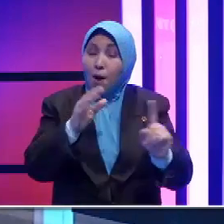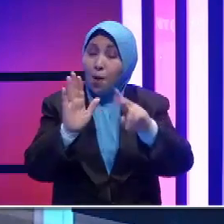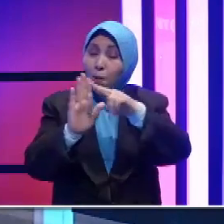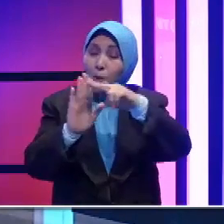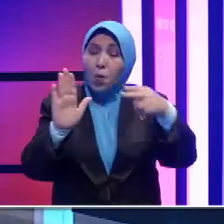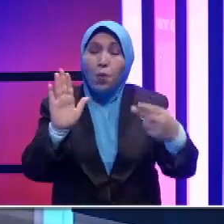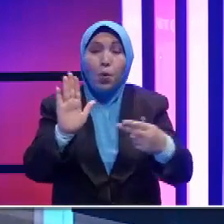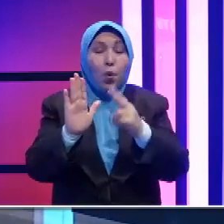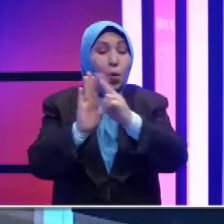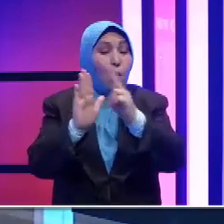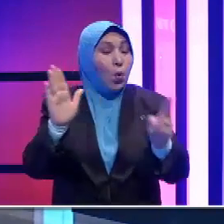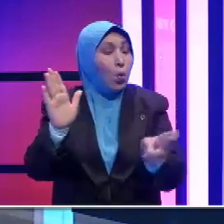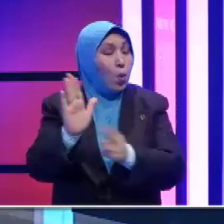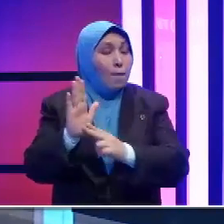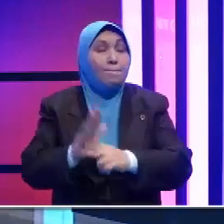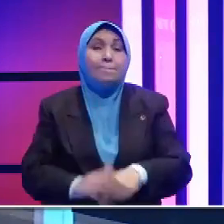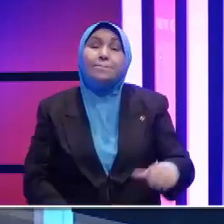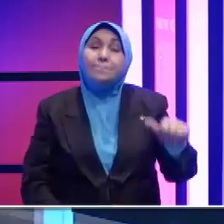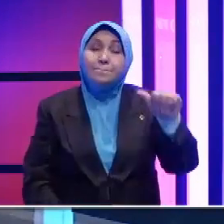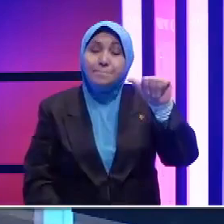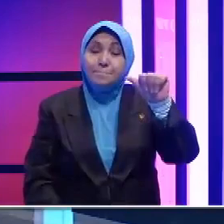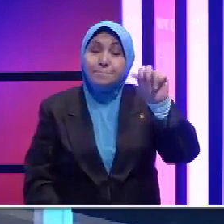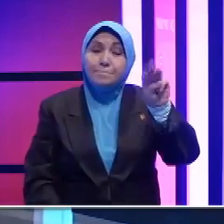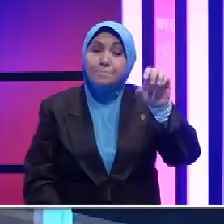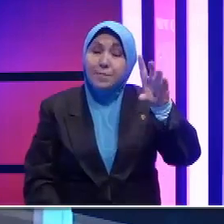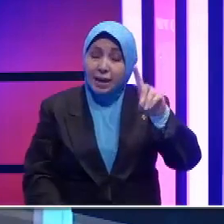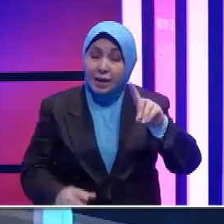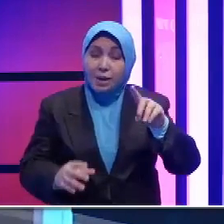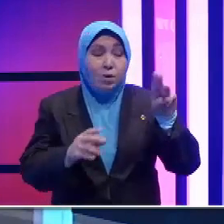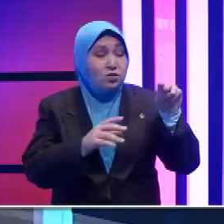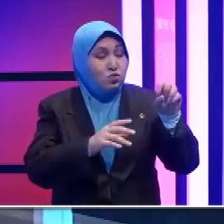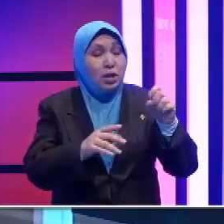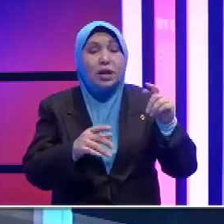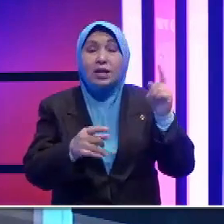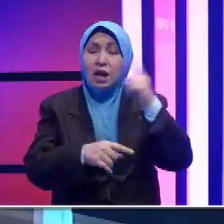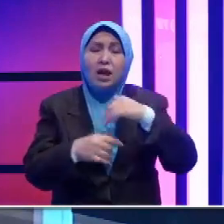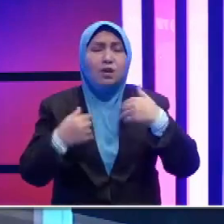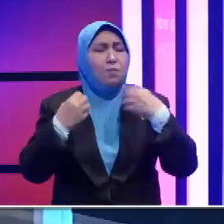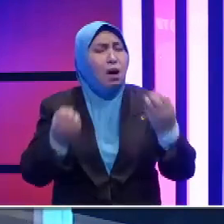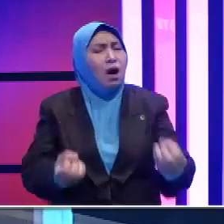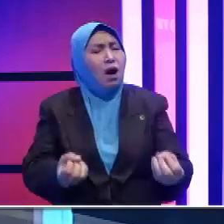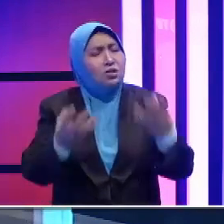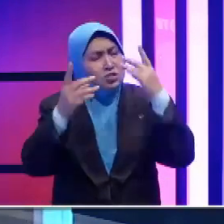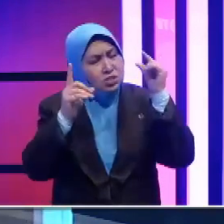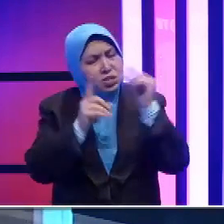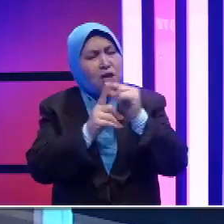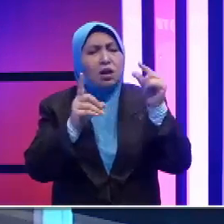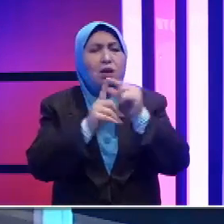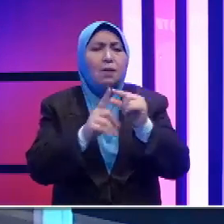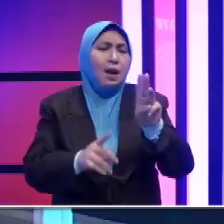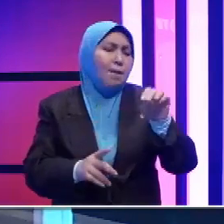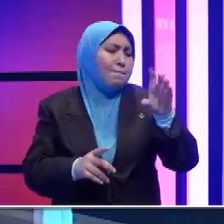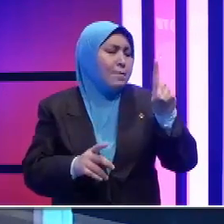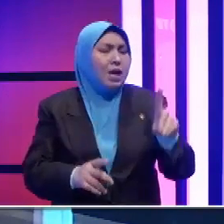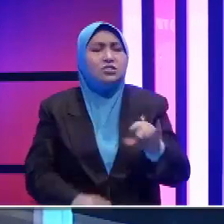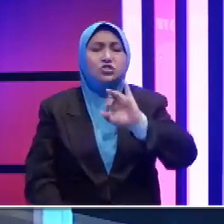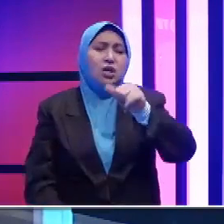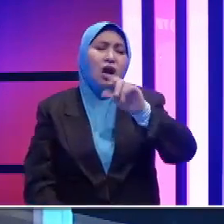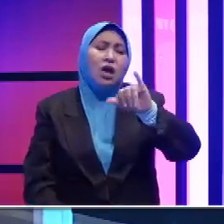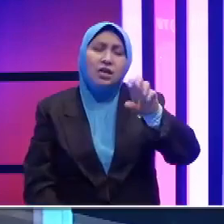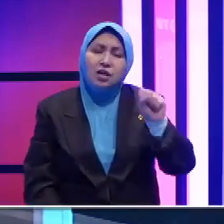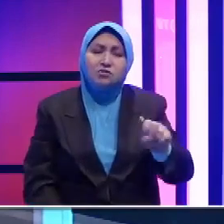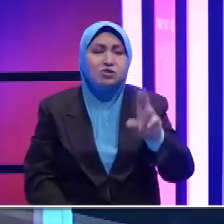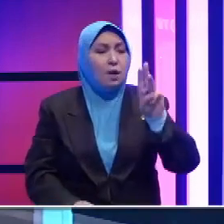tersebut diawal tadi ayat ataupun halaman kita ada ini banyak kalimat-kalimat yang melibatkan majais Mak wajib